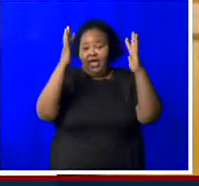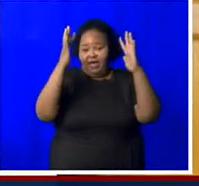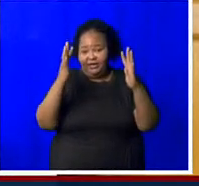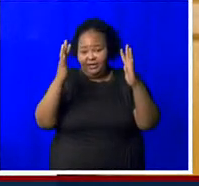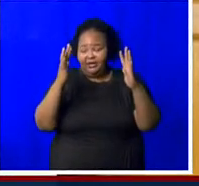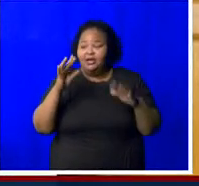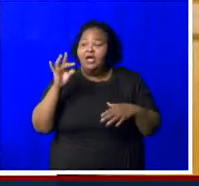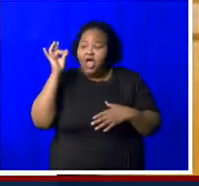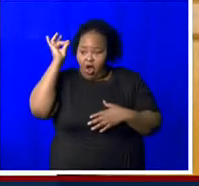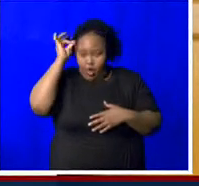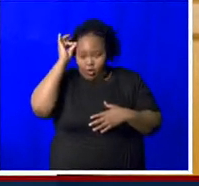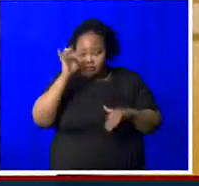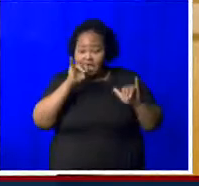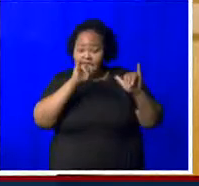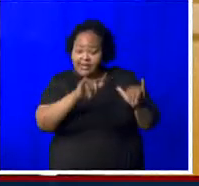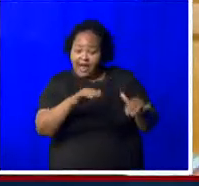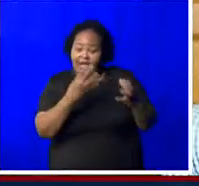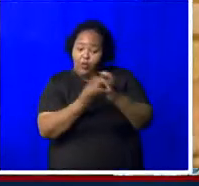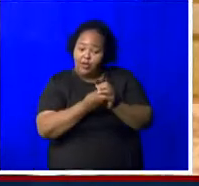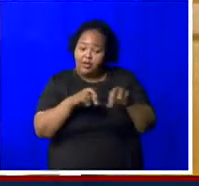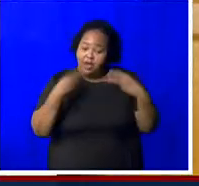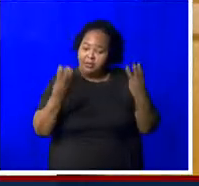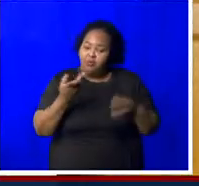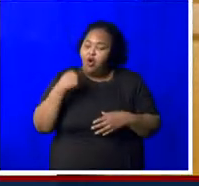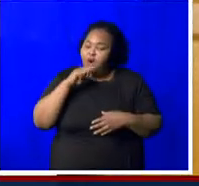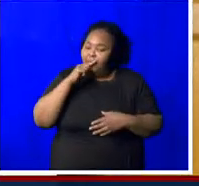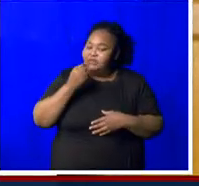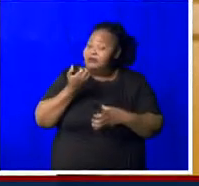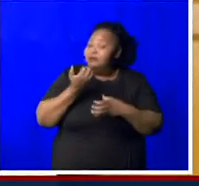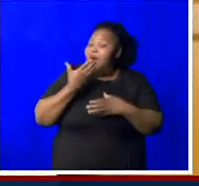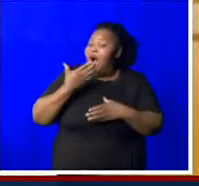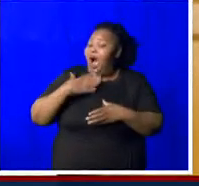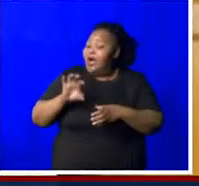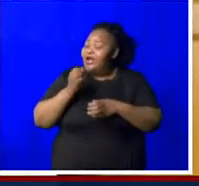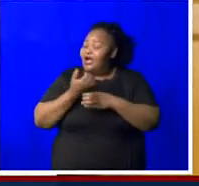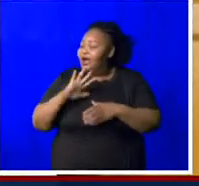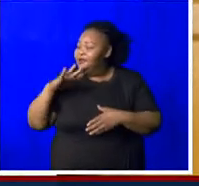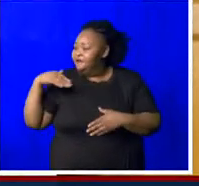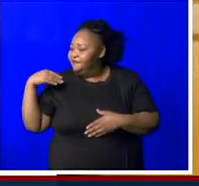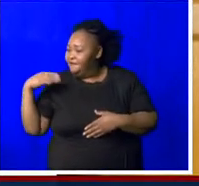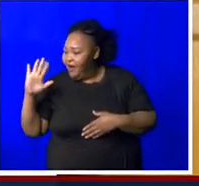Lapho esibayeni sisihlele nayo nje iNkosi, sihlale phasi nayo.